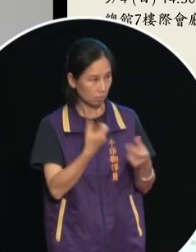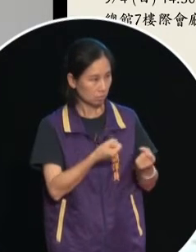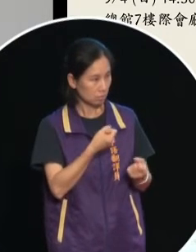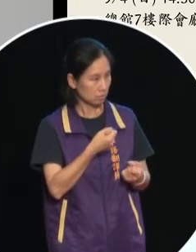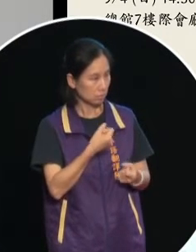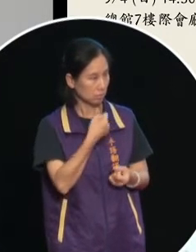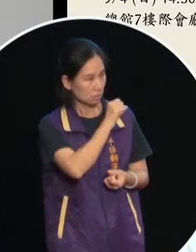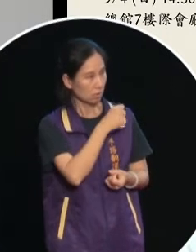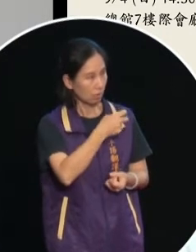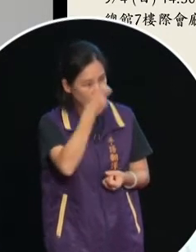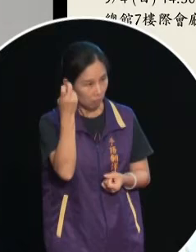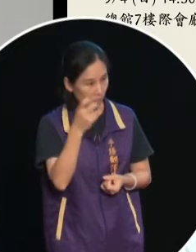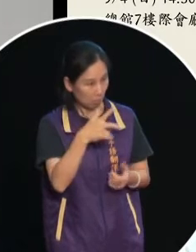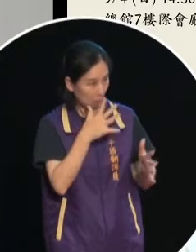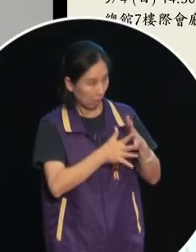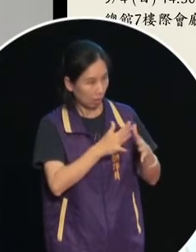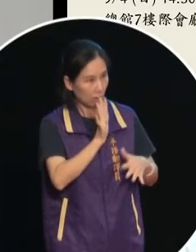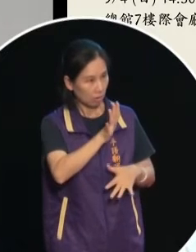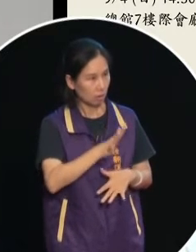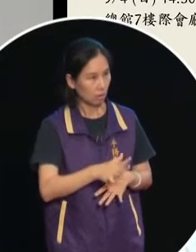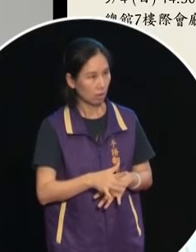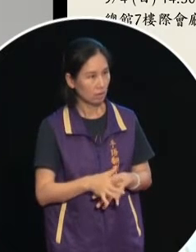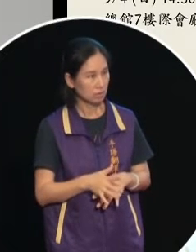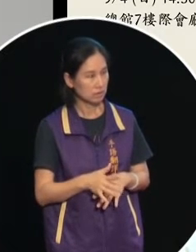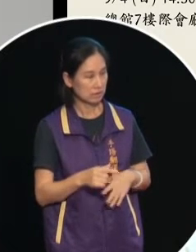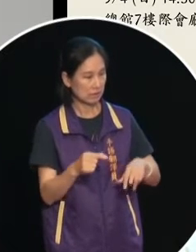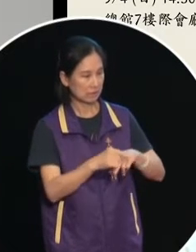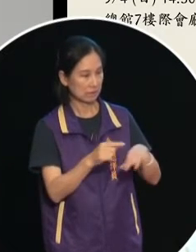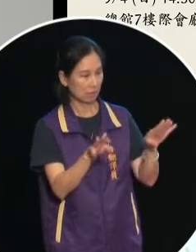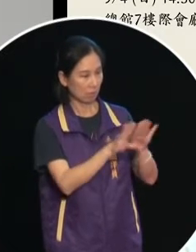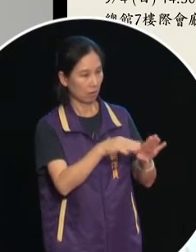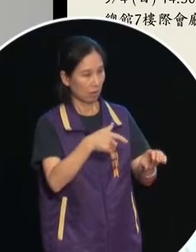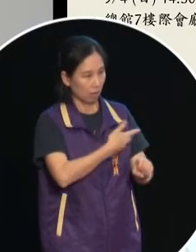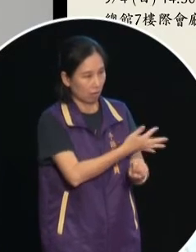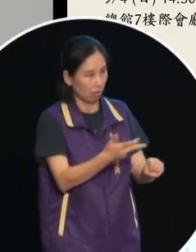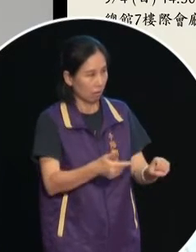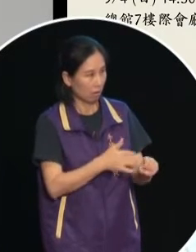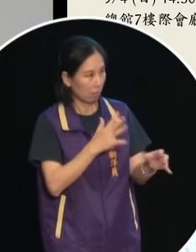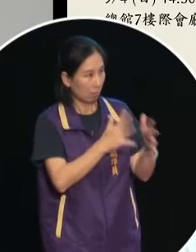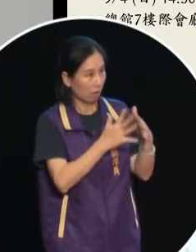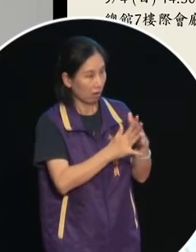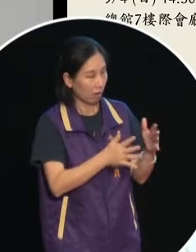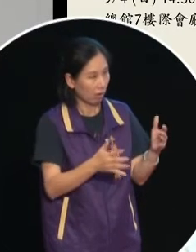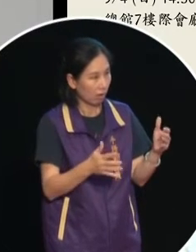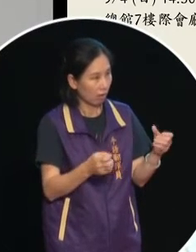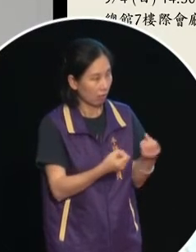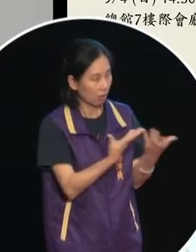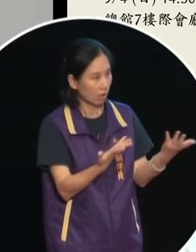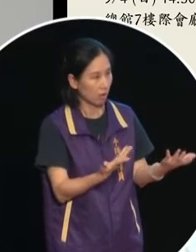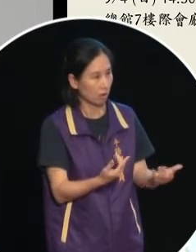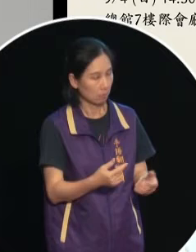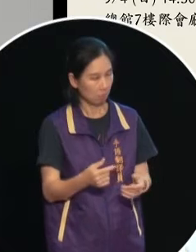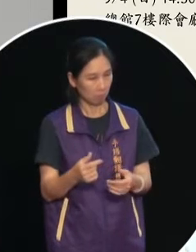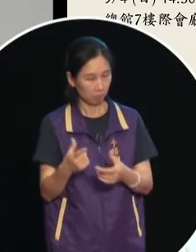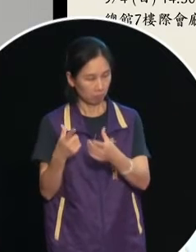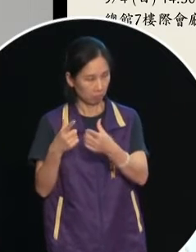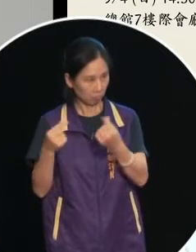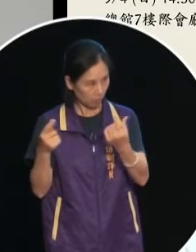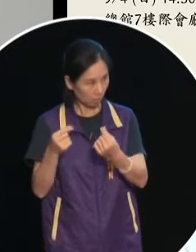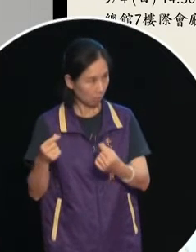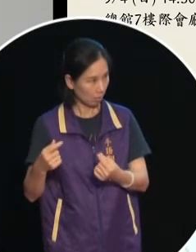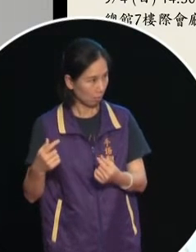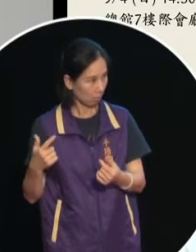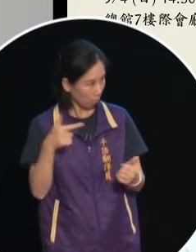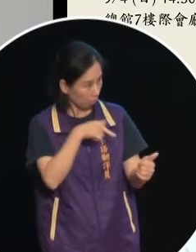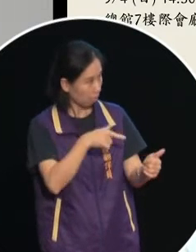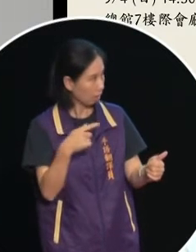争，如果金门岛被打，我们日本不太可能来出兵介入，这个是